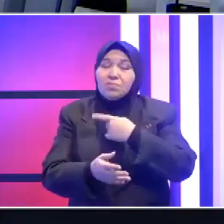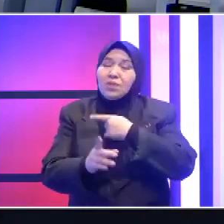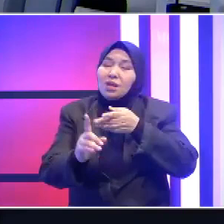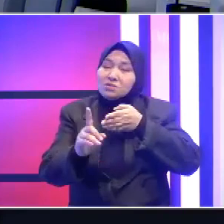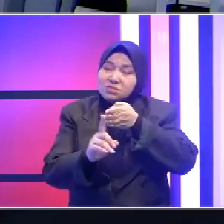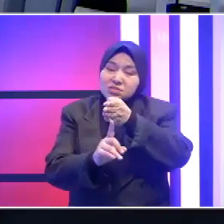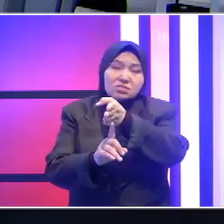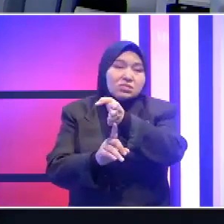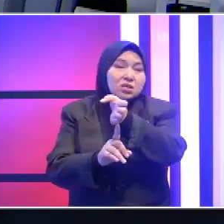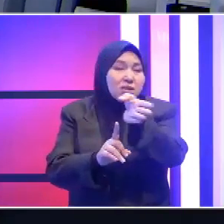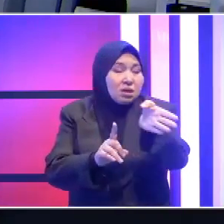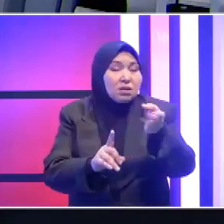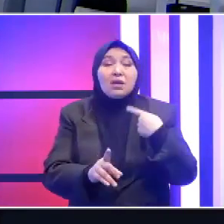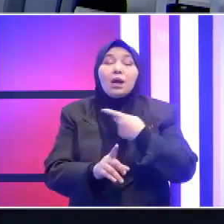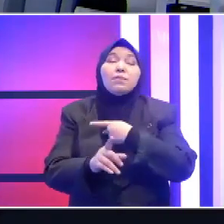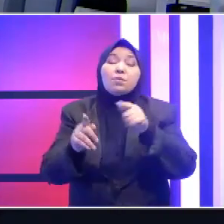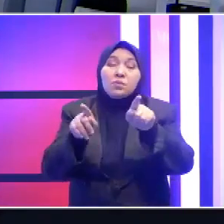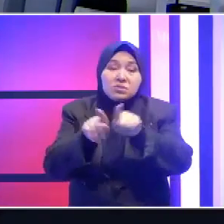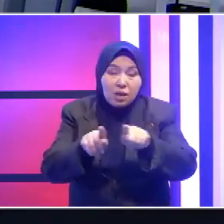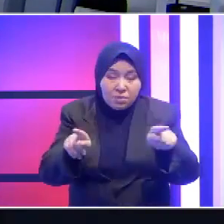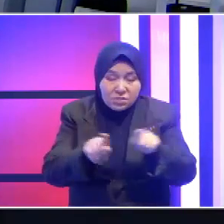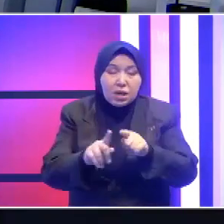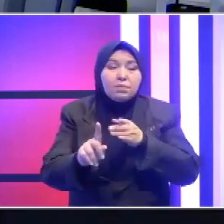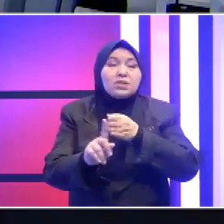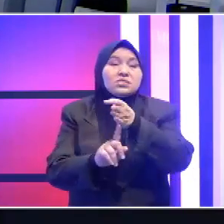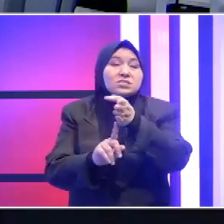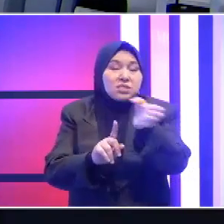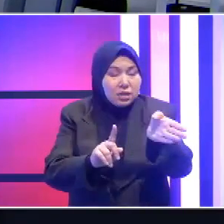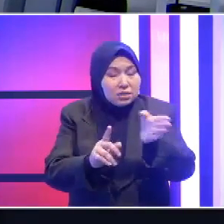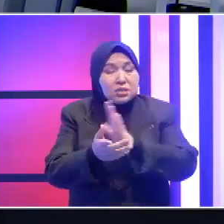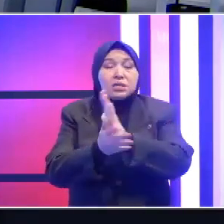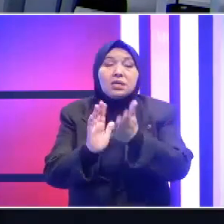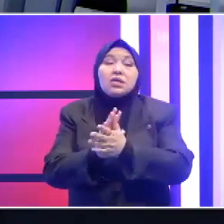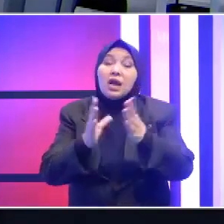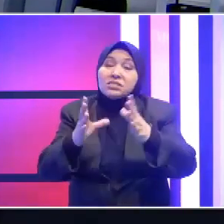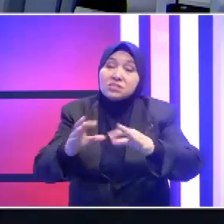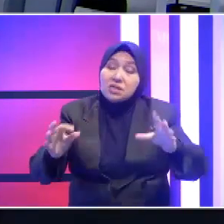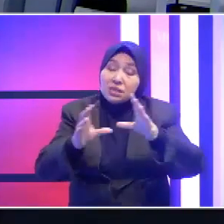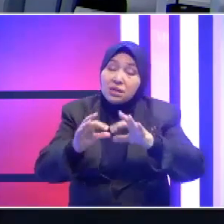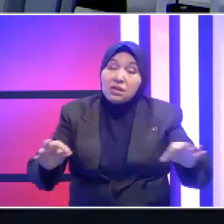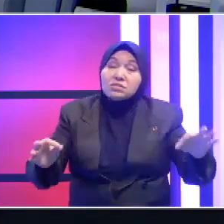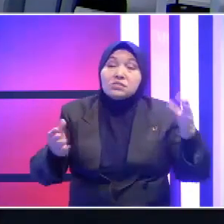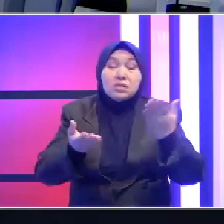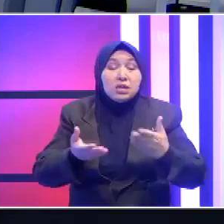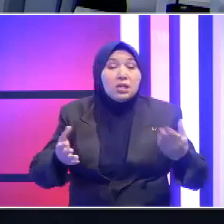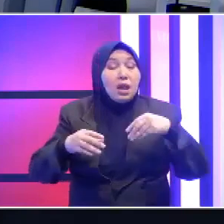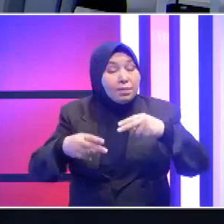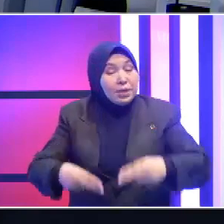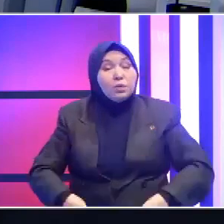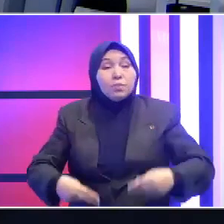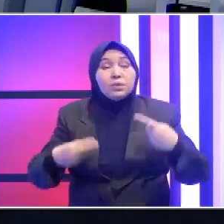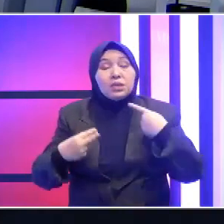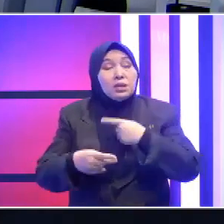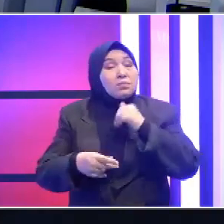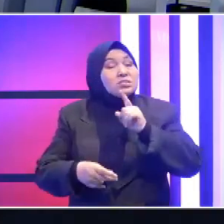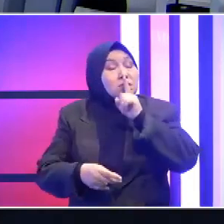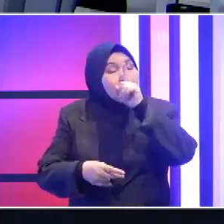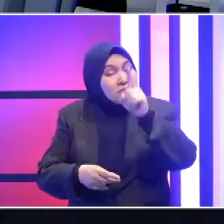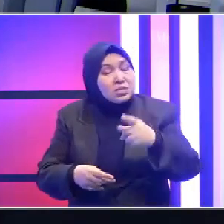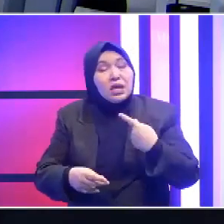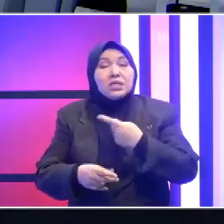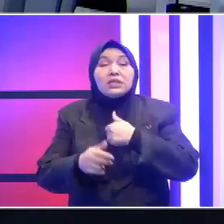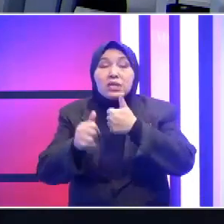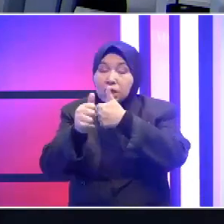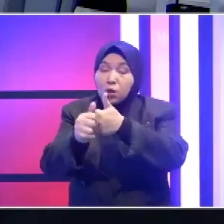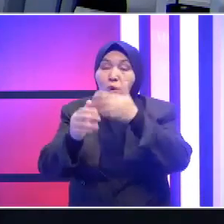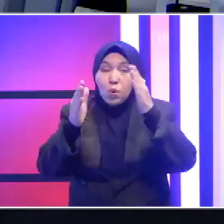selesaikan kamipun selesai jadi itunya apa Tuhan dalam hidup kita ini kita kena pastikan kita